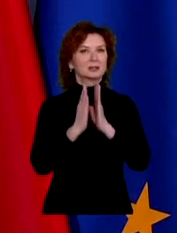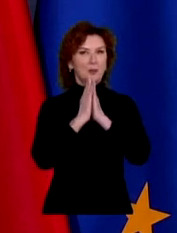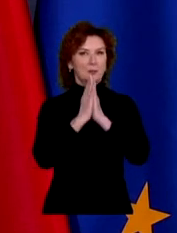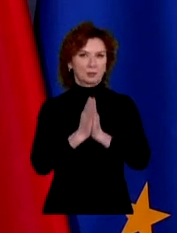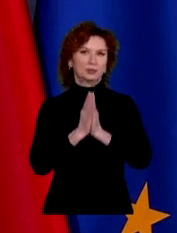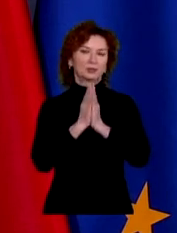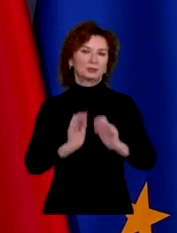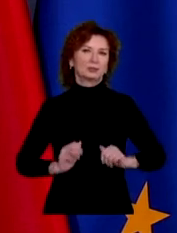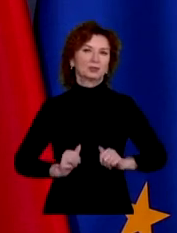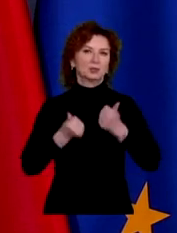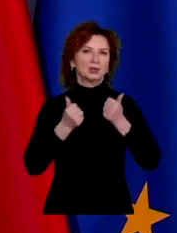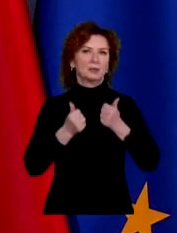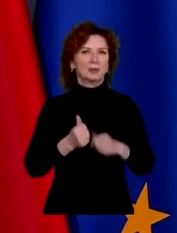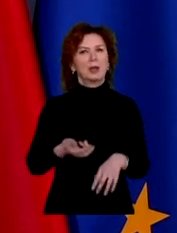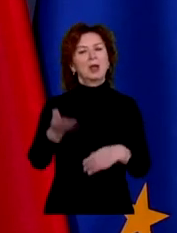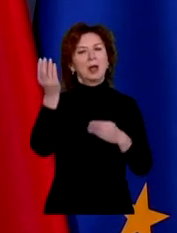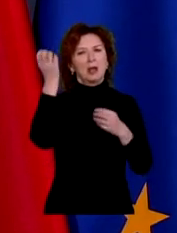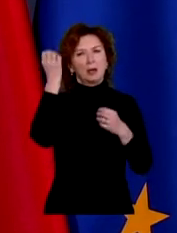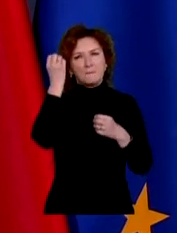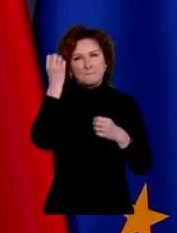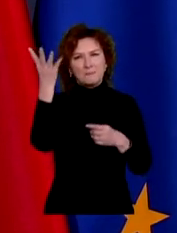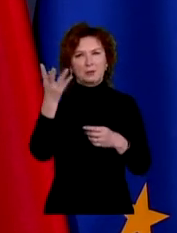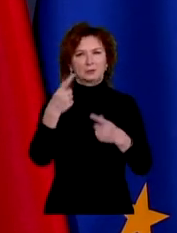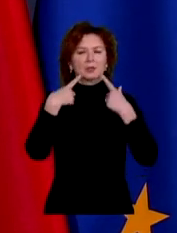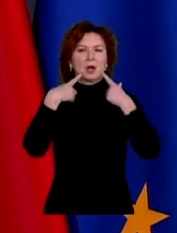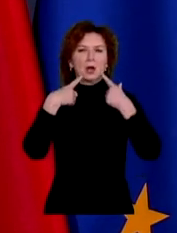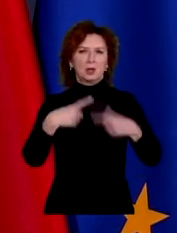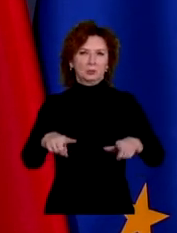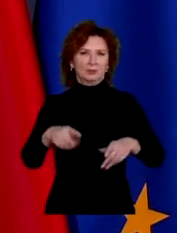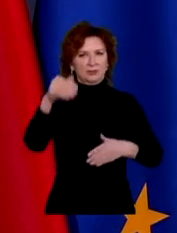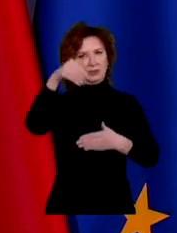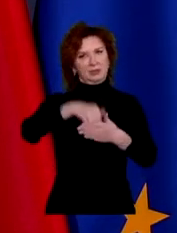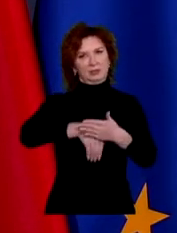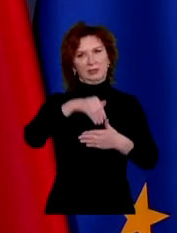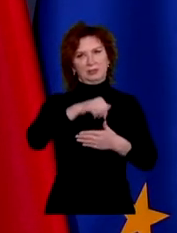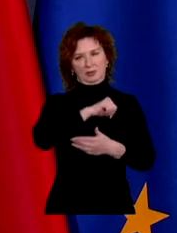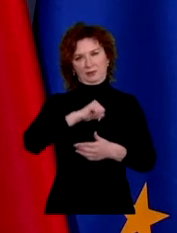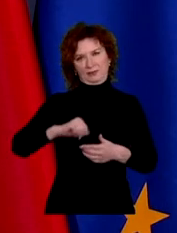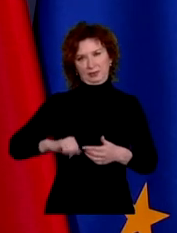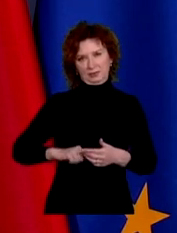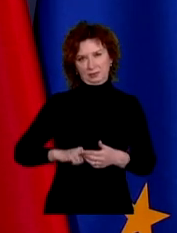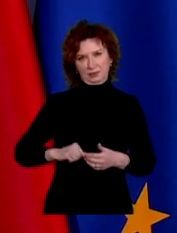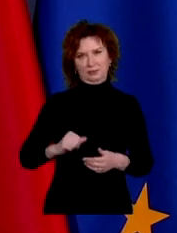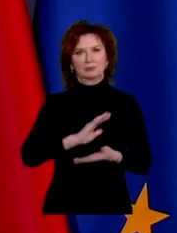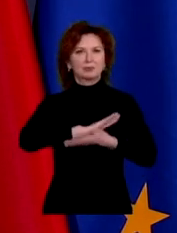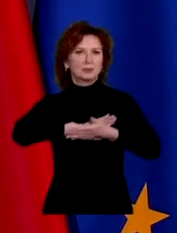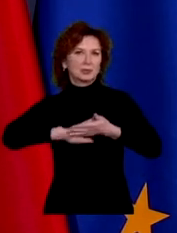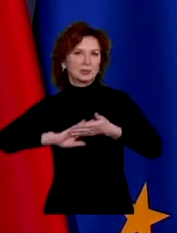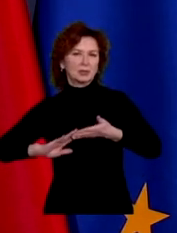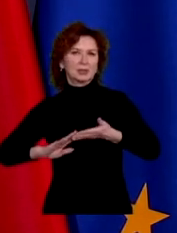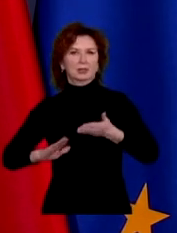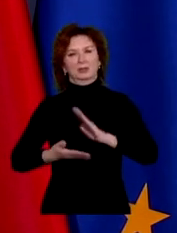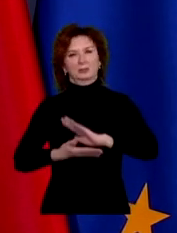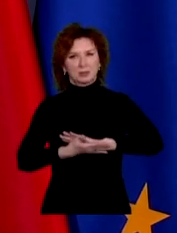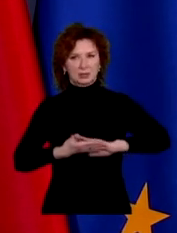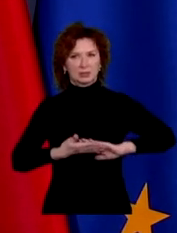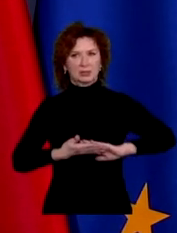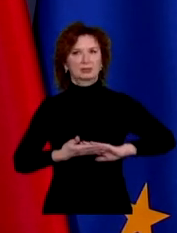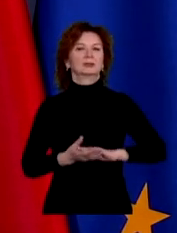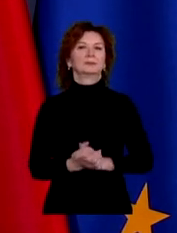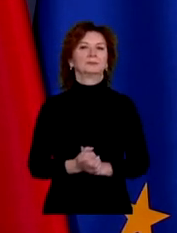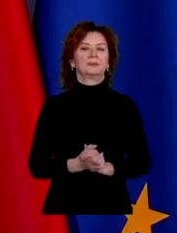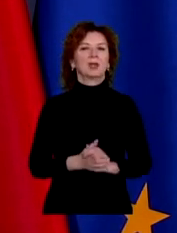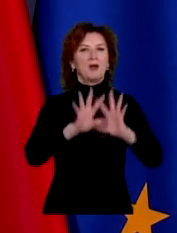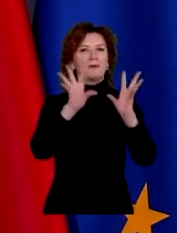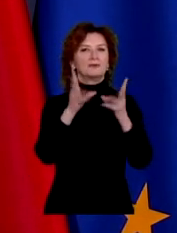przede wszystkim w sposób rozważny, w sposób odpowiedzialny zachowywać się w ramach tego reżimu sanitarnego, który w tej chwili obowiązuje, i